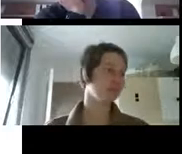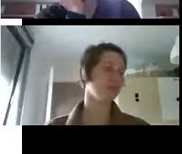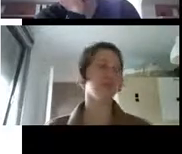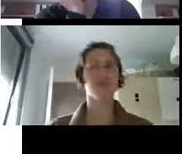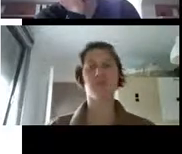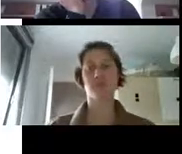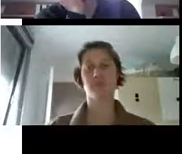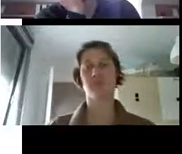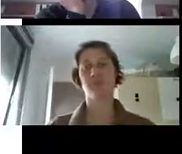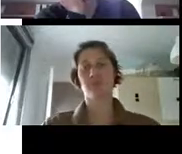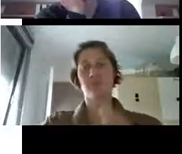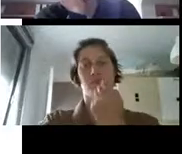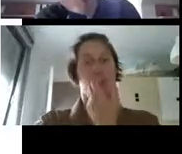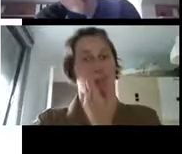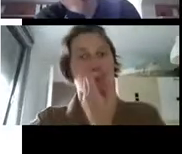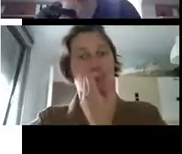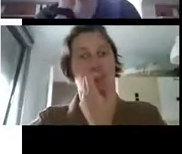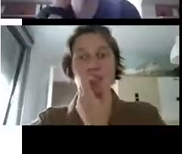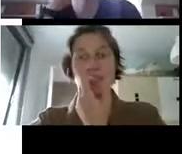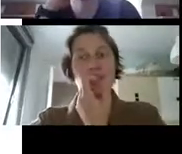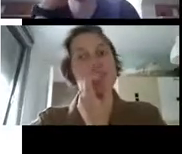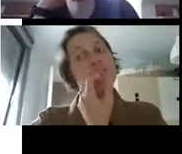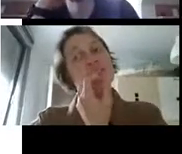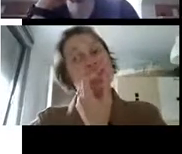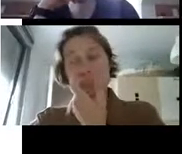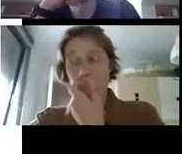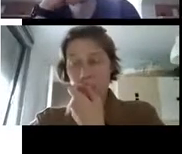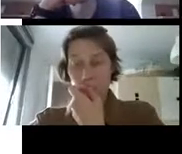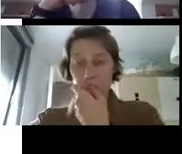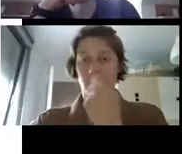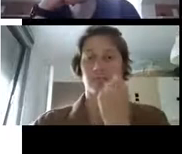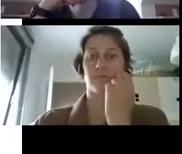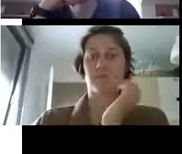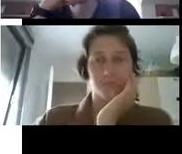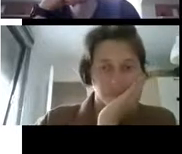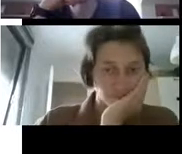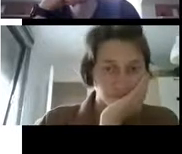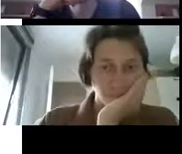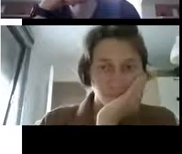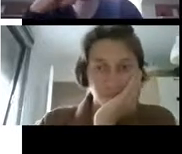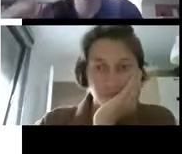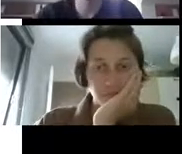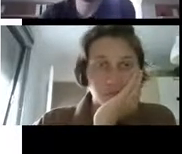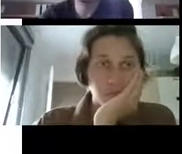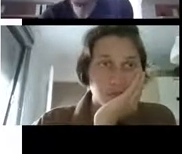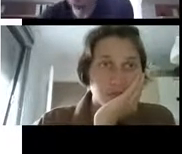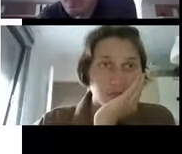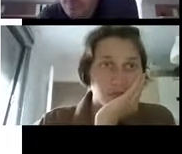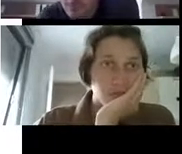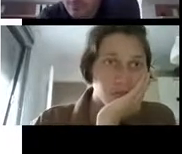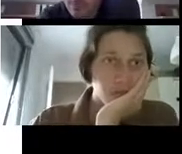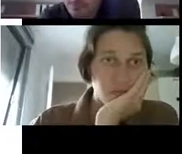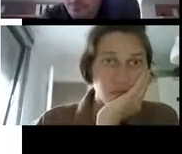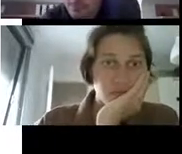hebben. En uiteraard, ja, ons speerpunt, wij blijven alle lokale werkingen ondersteunen doorheen de zomer. Vandaar ook dat wij graag langs